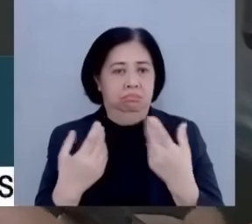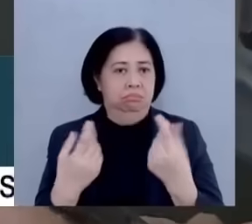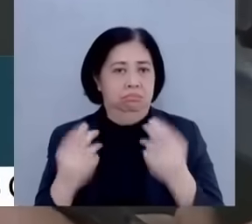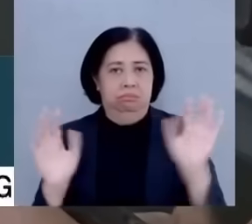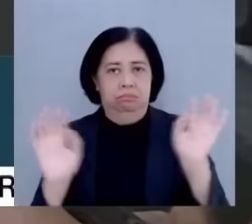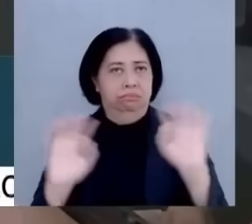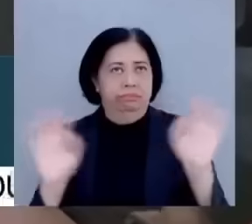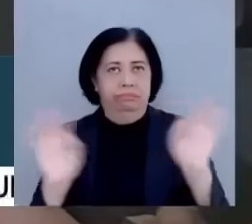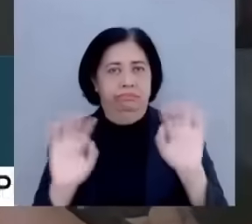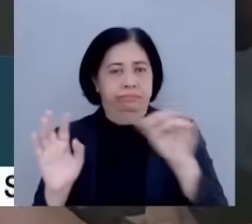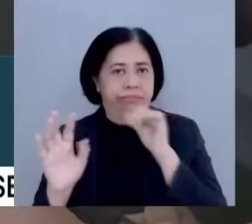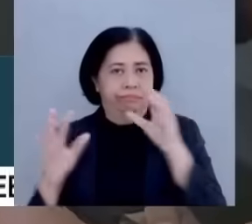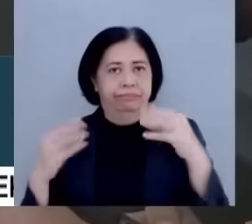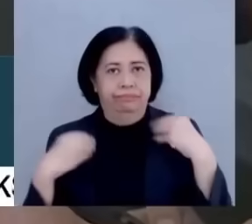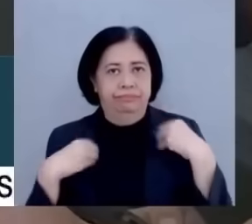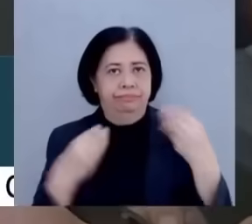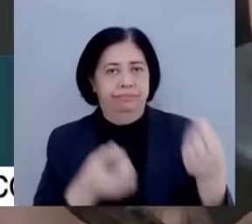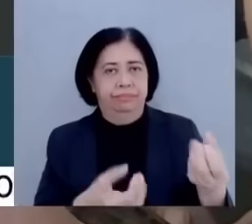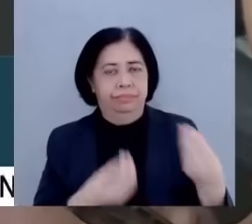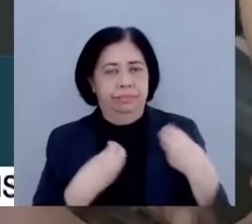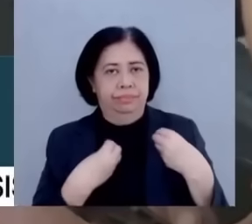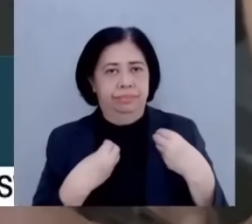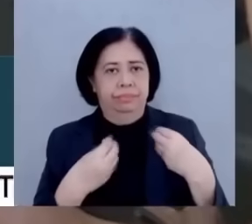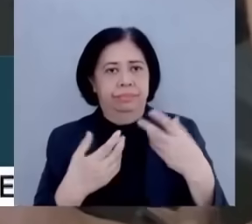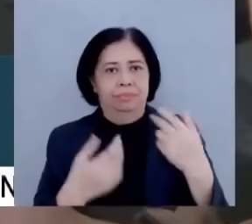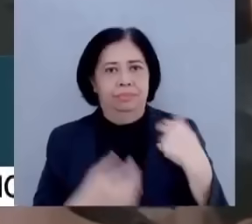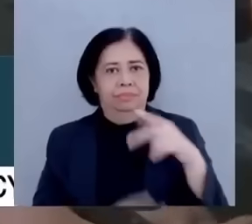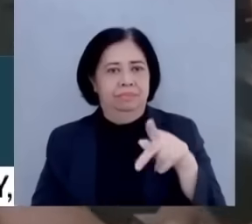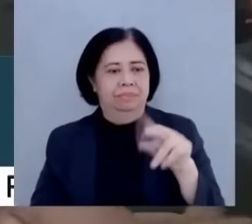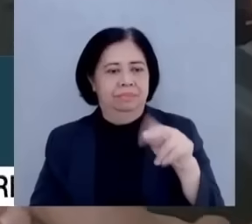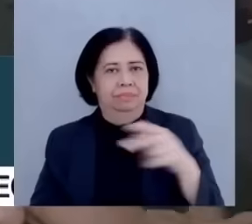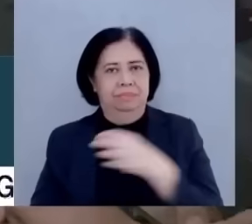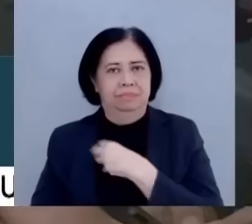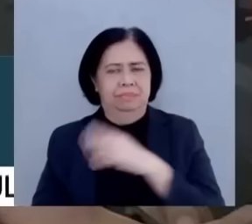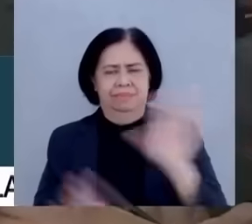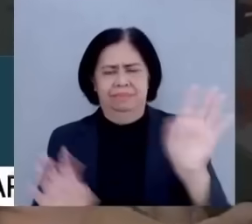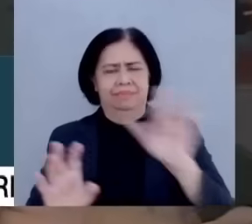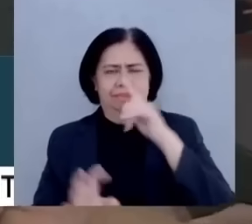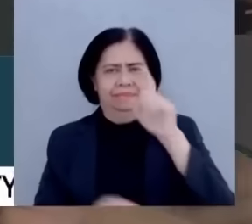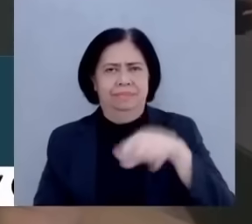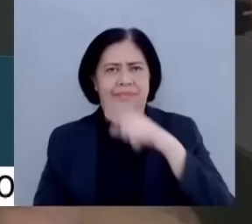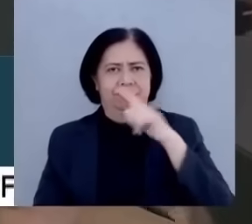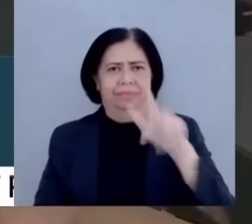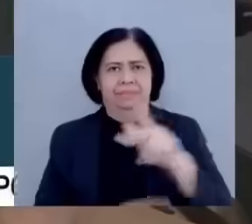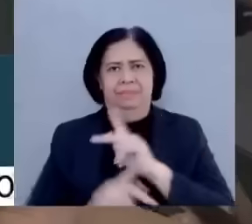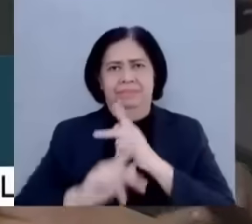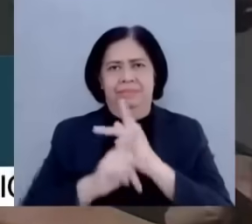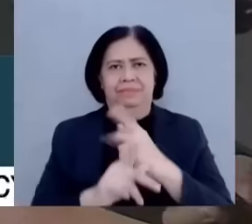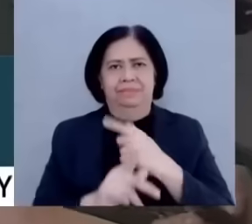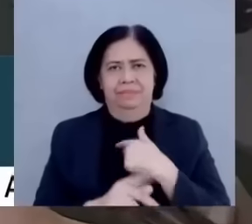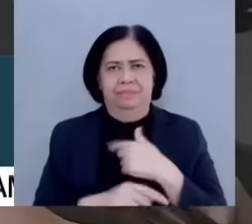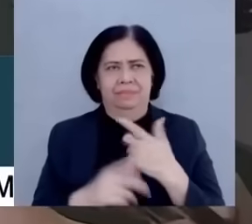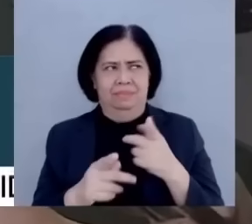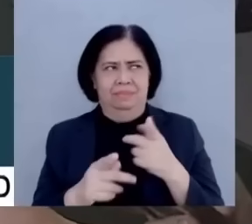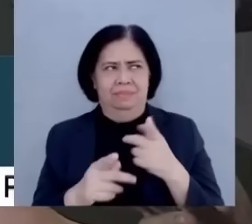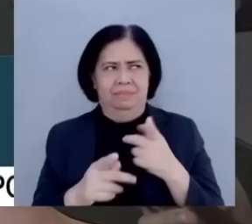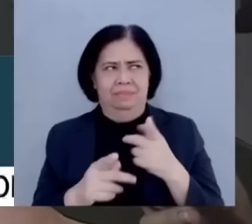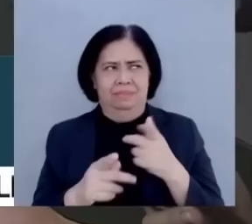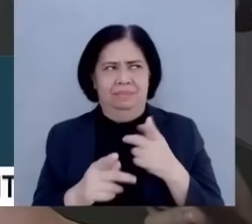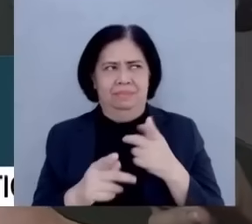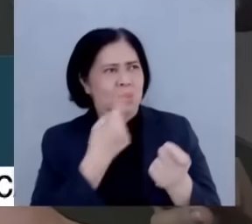will not accept it anymore. That is what I did with PNP. Hindi na. Kasi hindi na natin alam